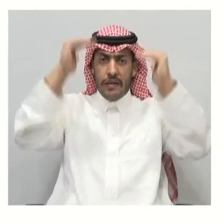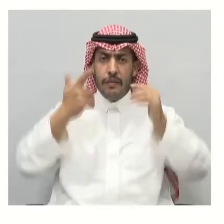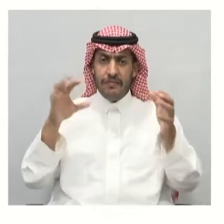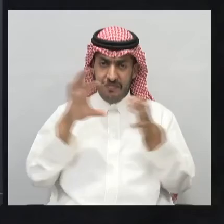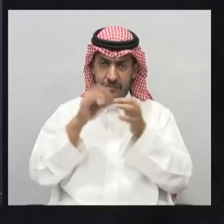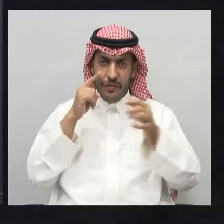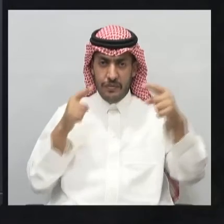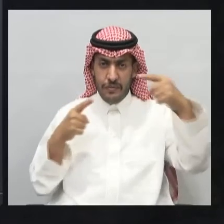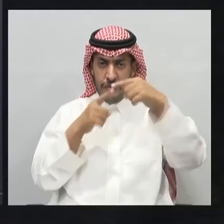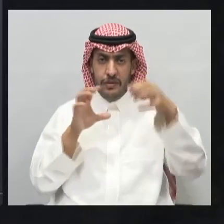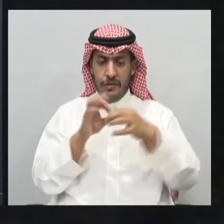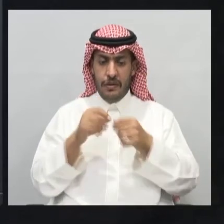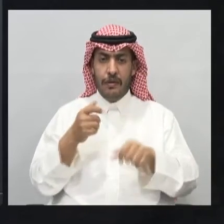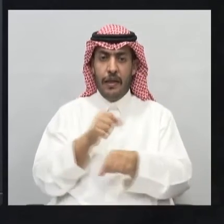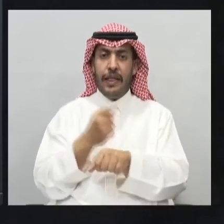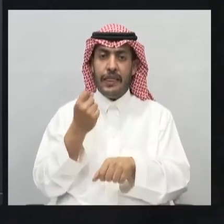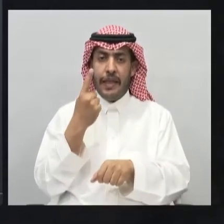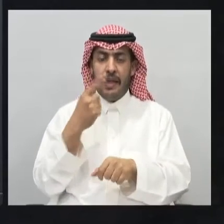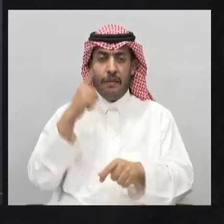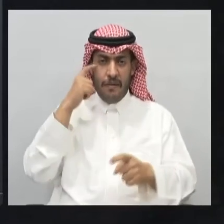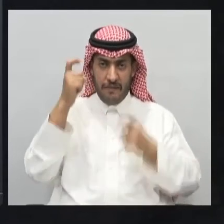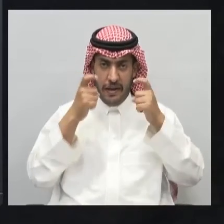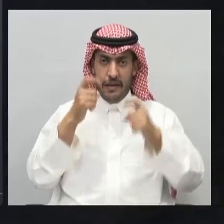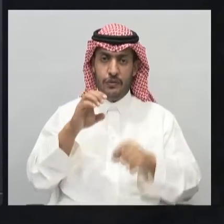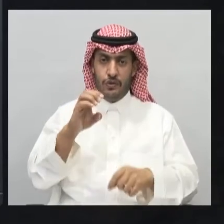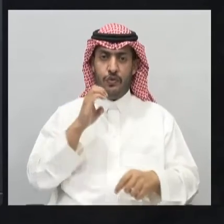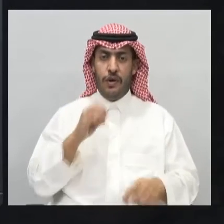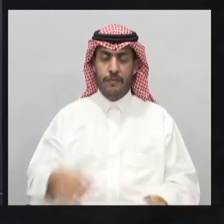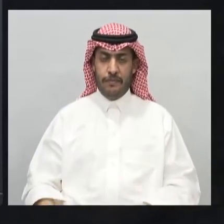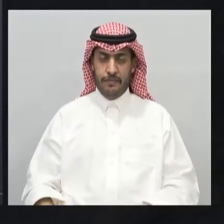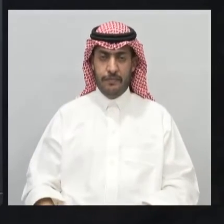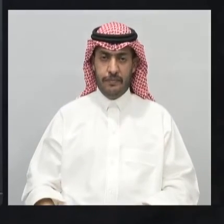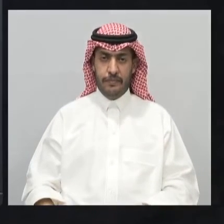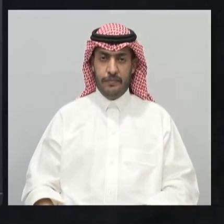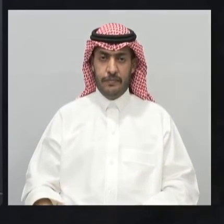عليهم اترك لكم دقيقه للتفكير في الاجابه على هذا